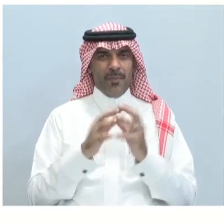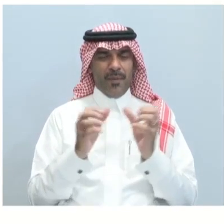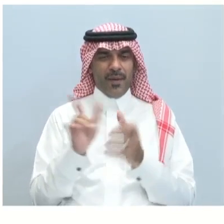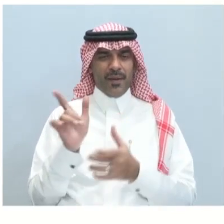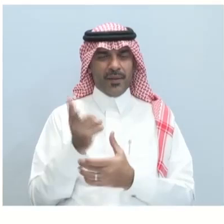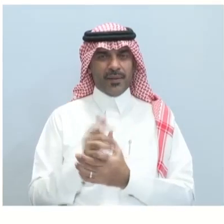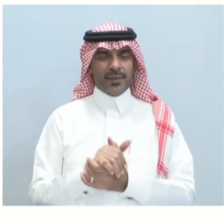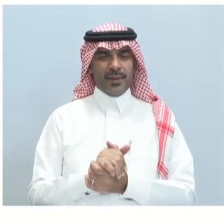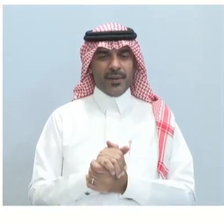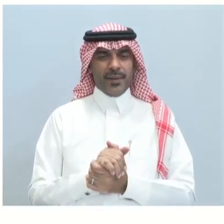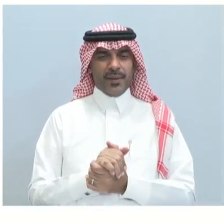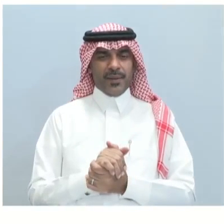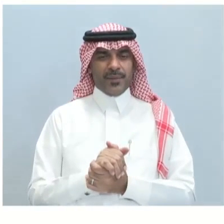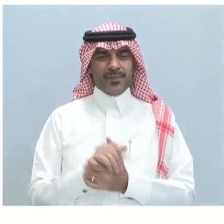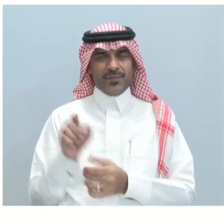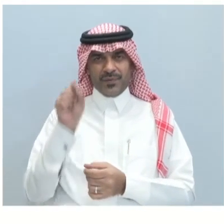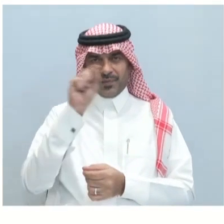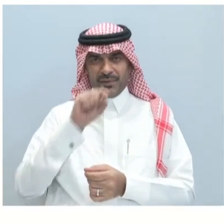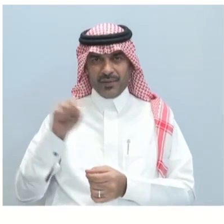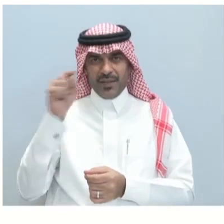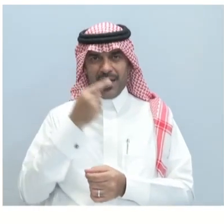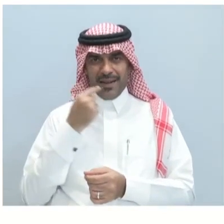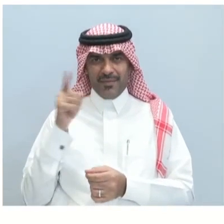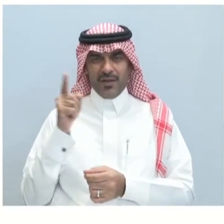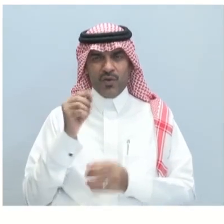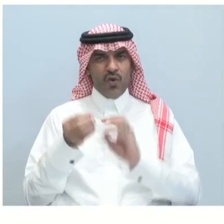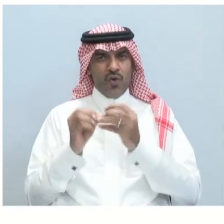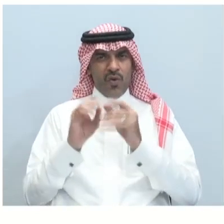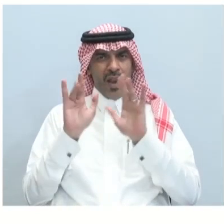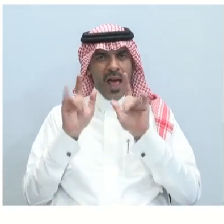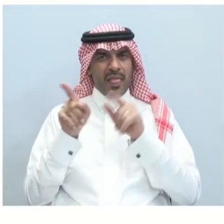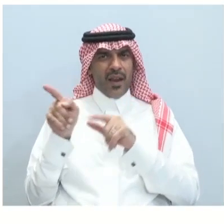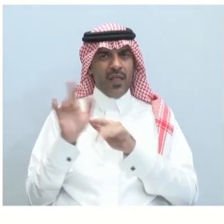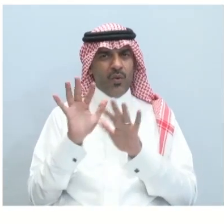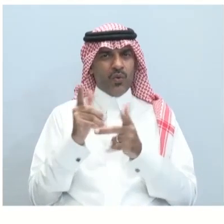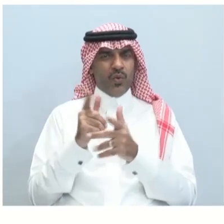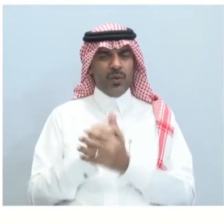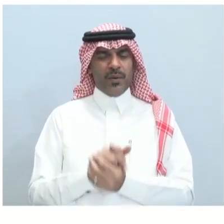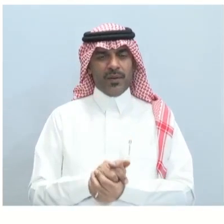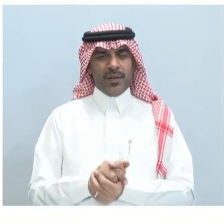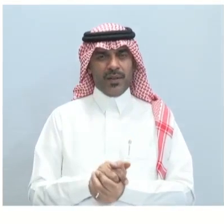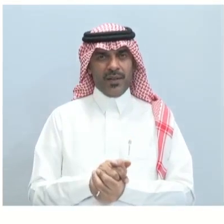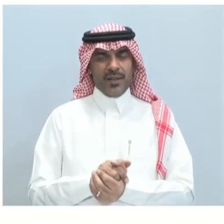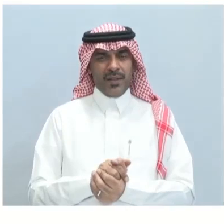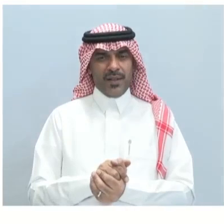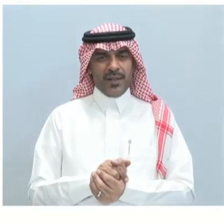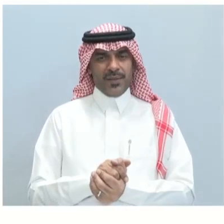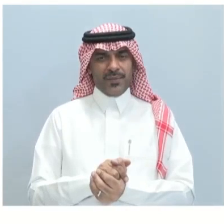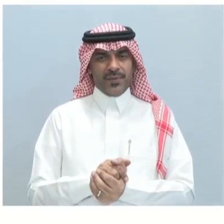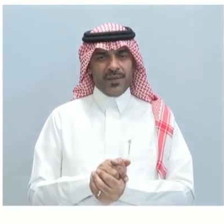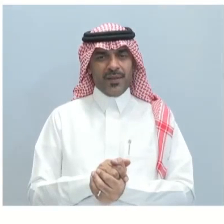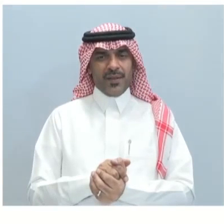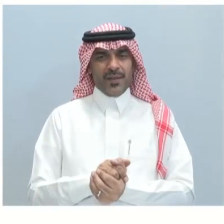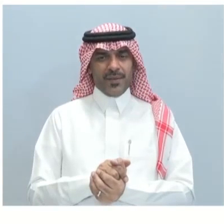هنا اضعت دائره الى ماذا يشير الى موقع وطني بالنسبه للعالم